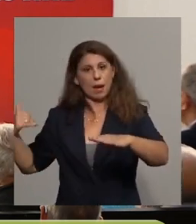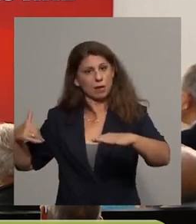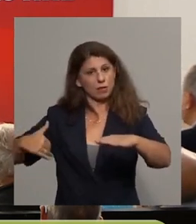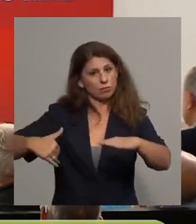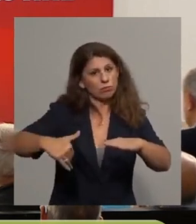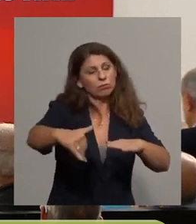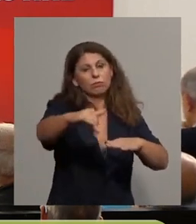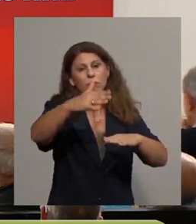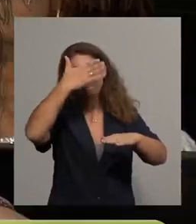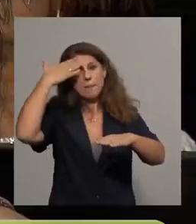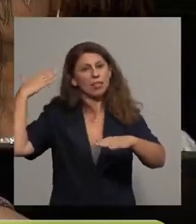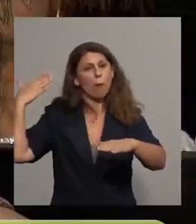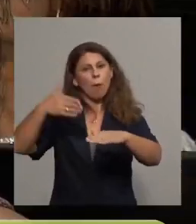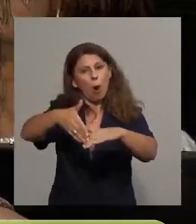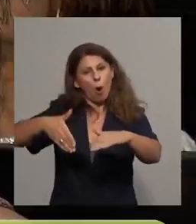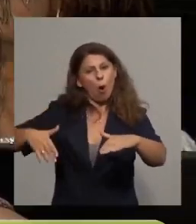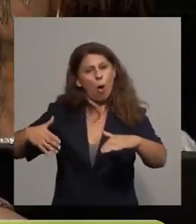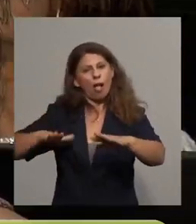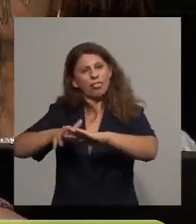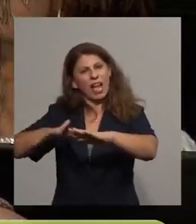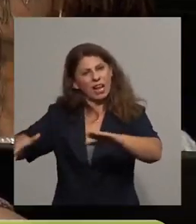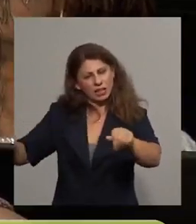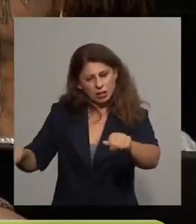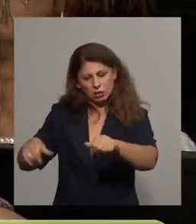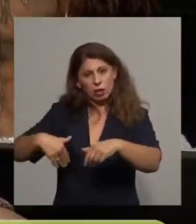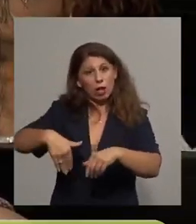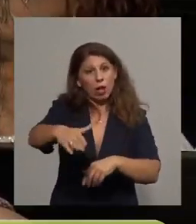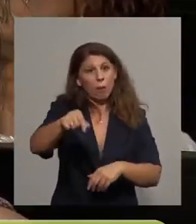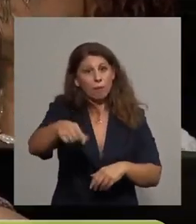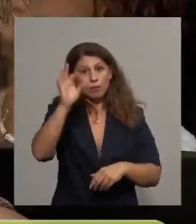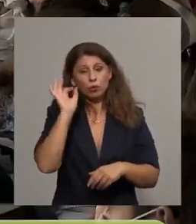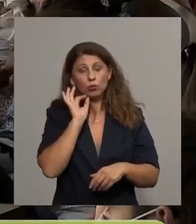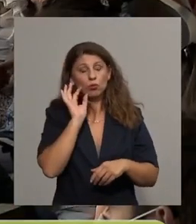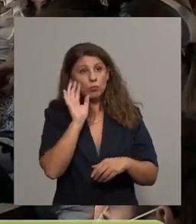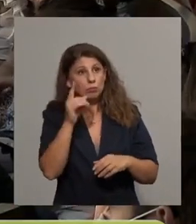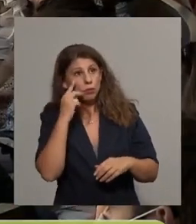αυτό το σκοπό πρέπει να σχεδιάζονται, θεωρούμε, οι